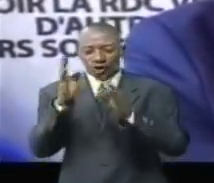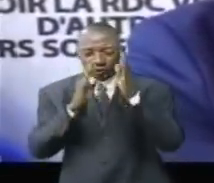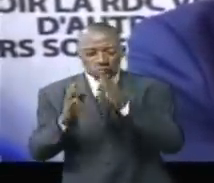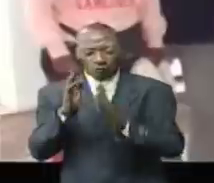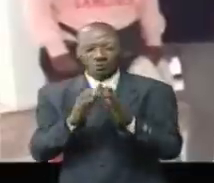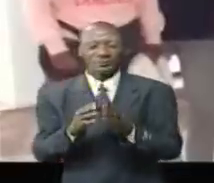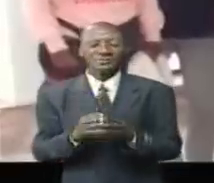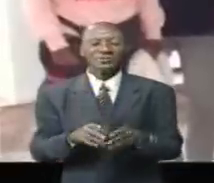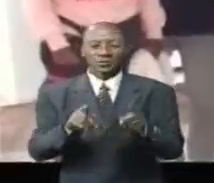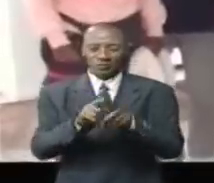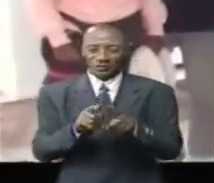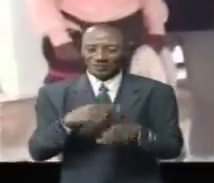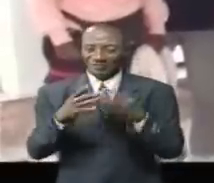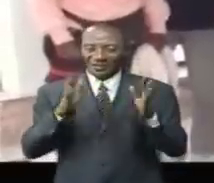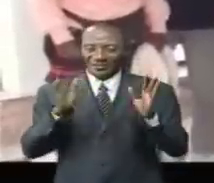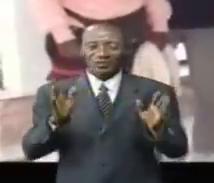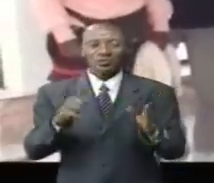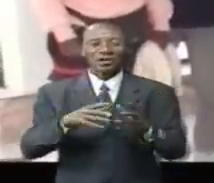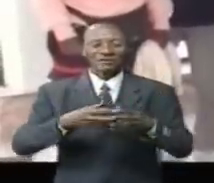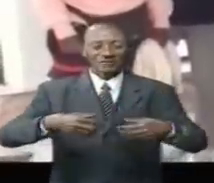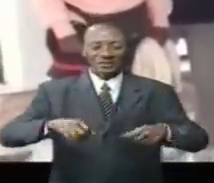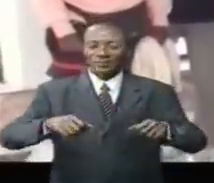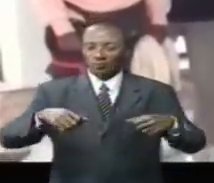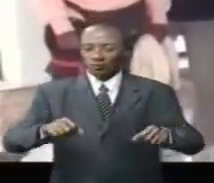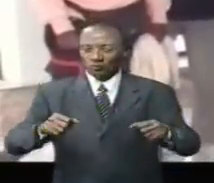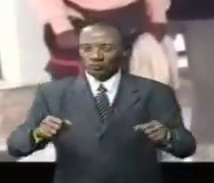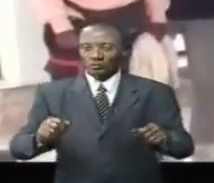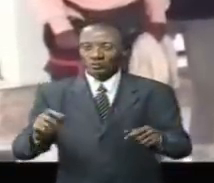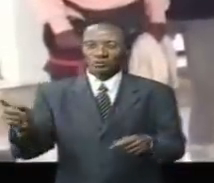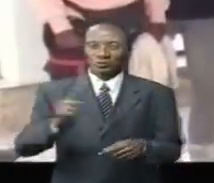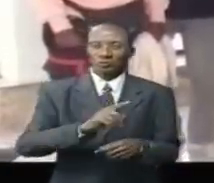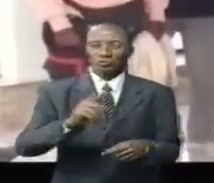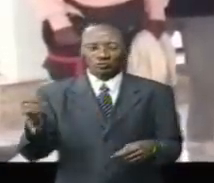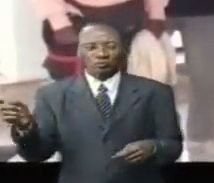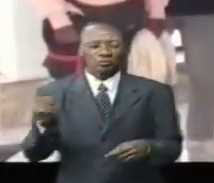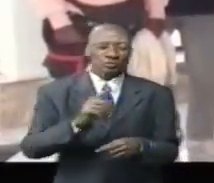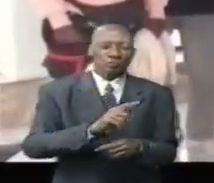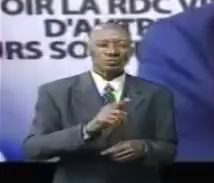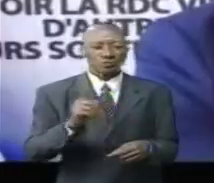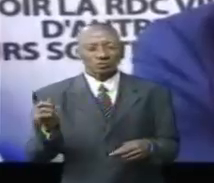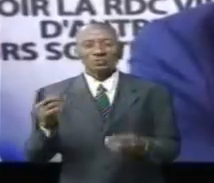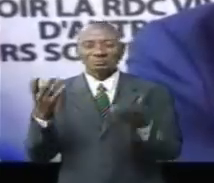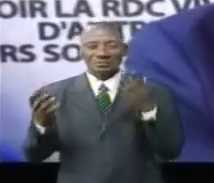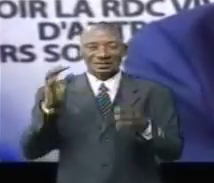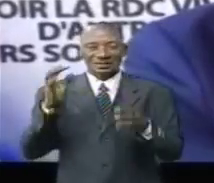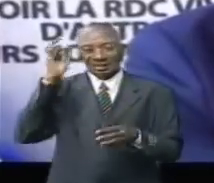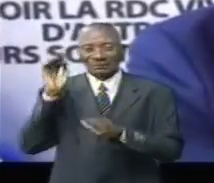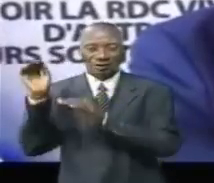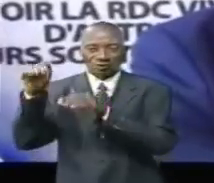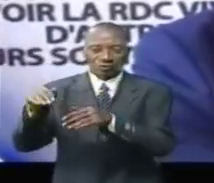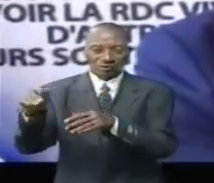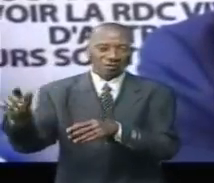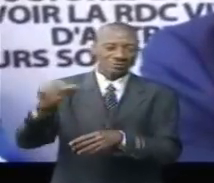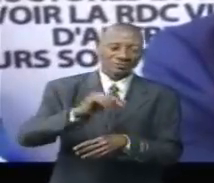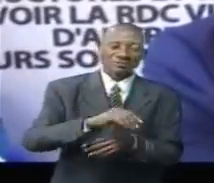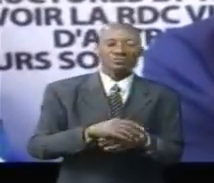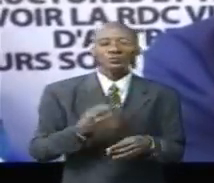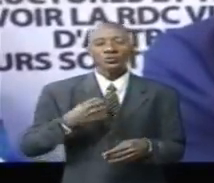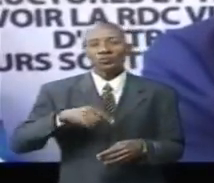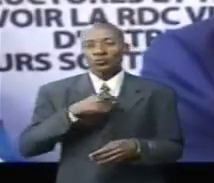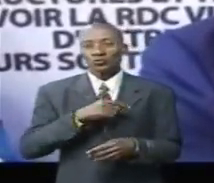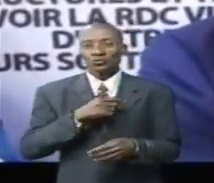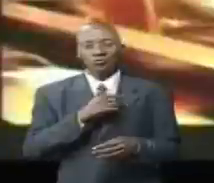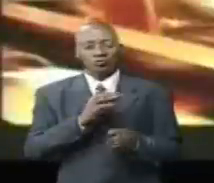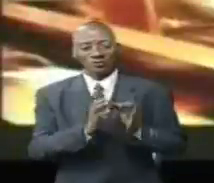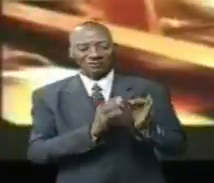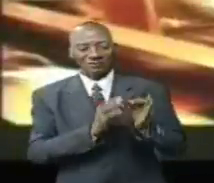taxi-moto et à travers la promotion de la cohésion sociale et du dialogue social.